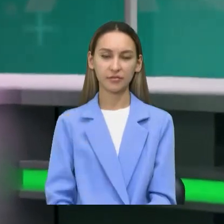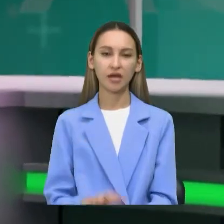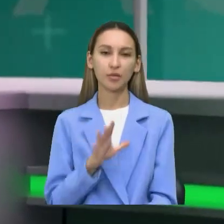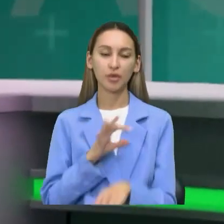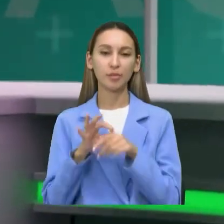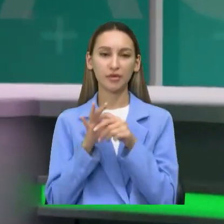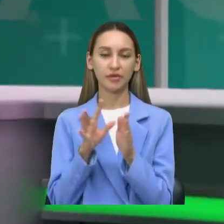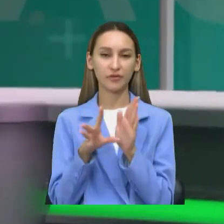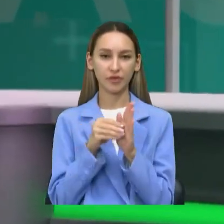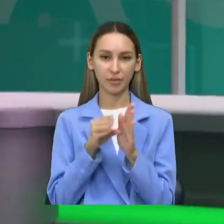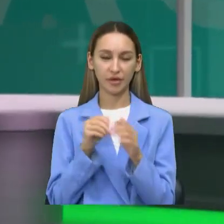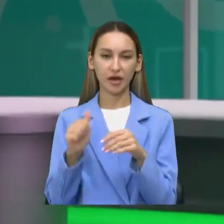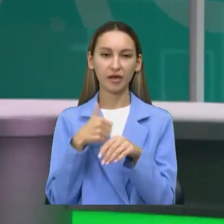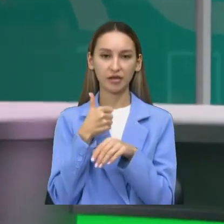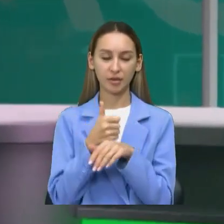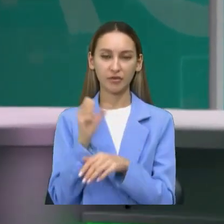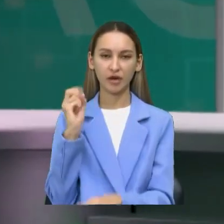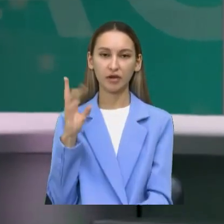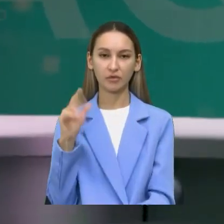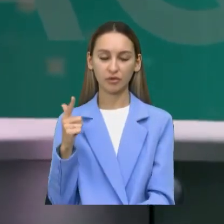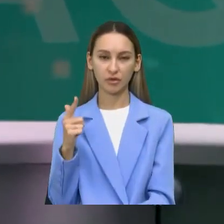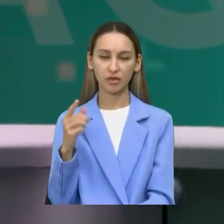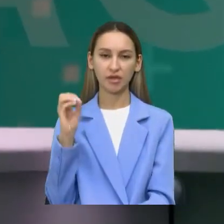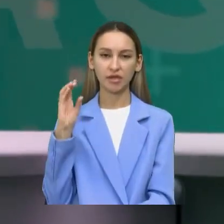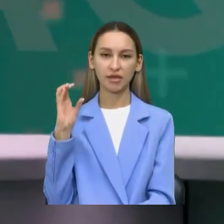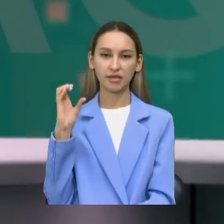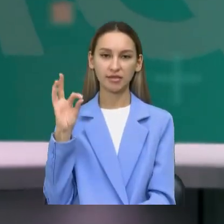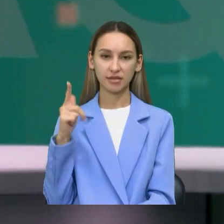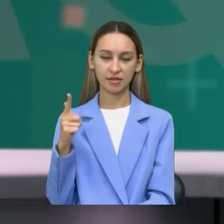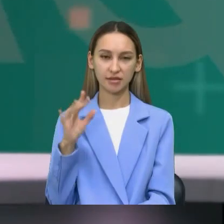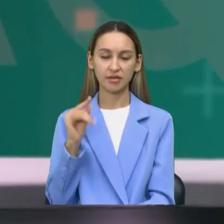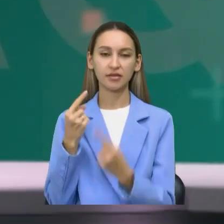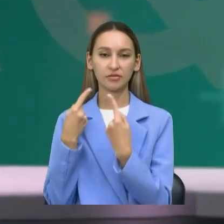состоялись выборы Акимов о кольского Астраханского есильского жаксынский